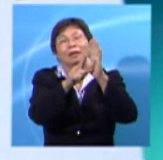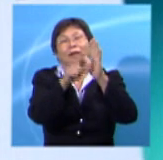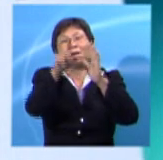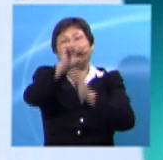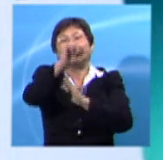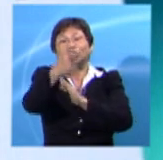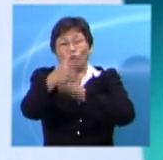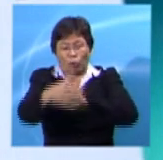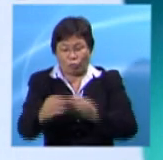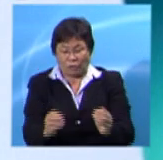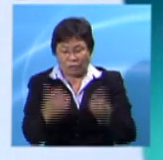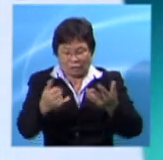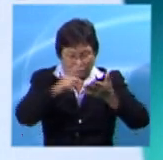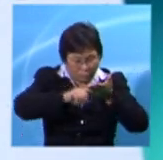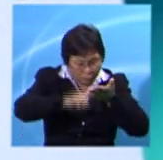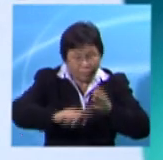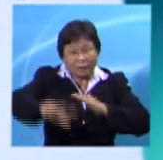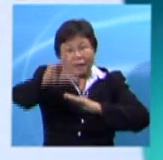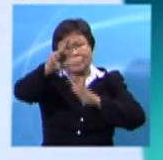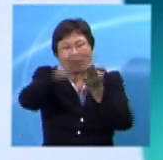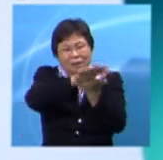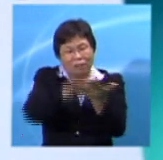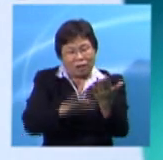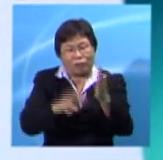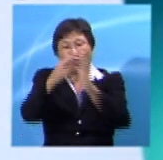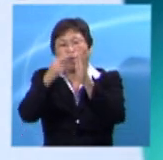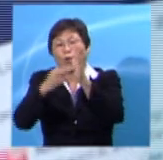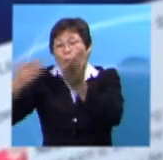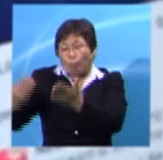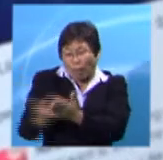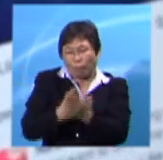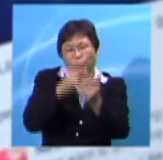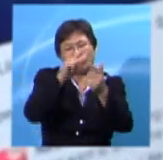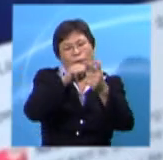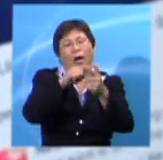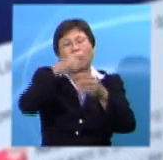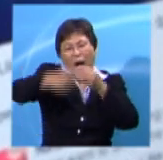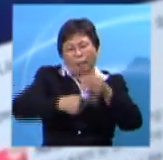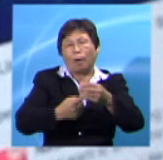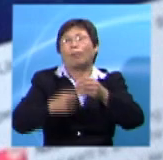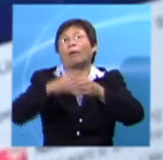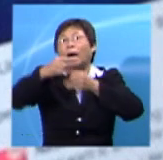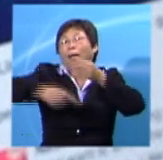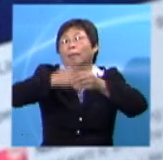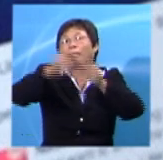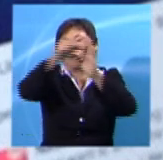meneliti dan mengkaji tiga draf awal undang-undang baharu berkaitan akta